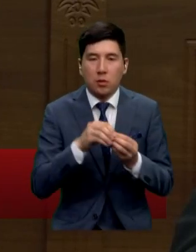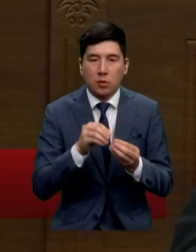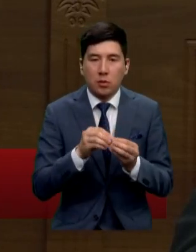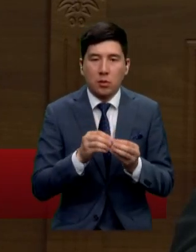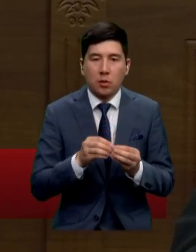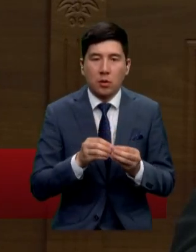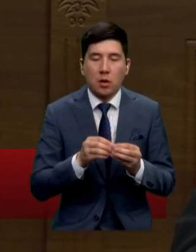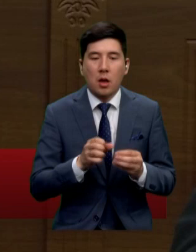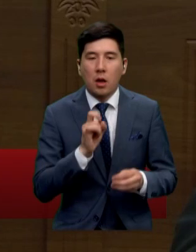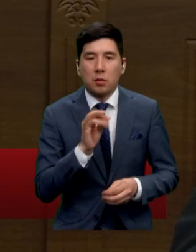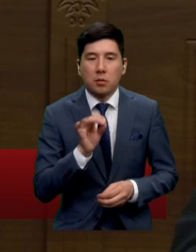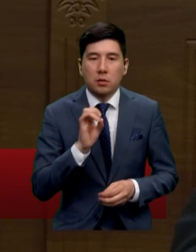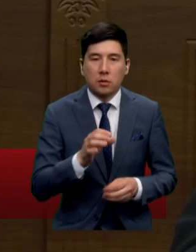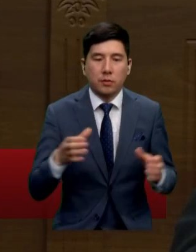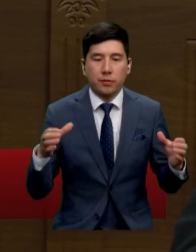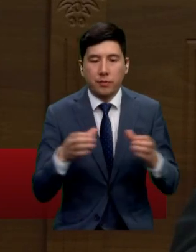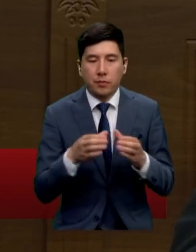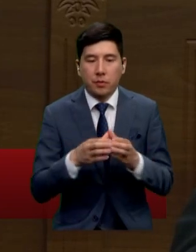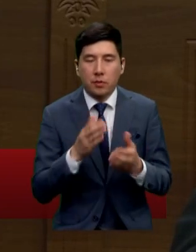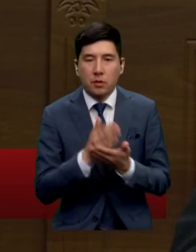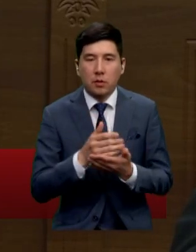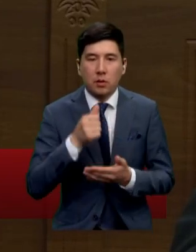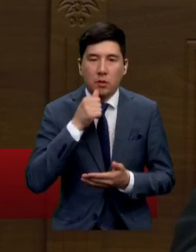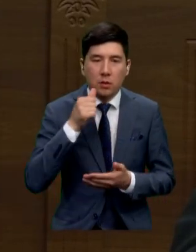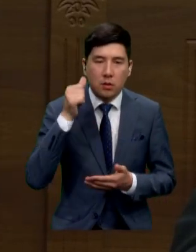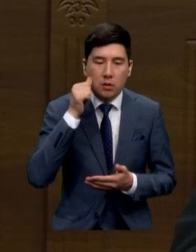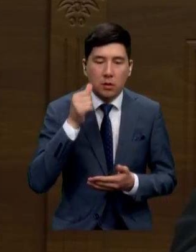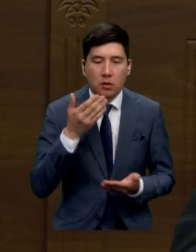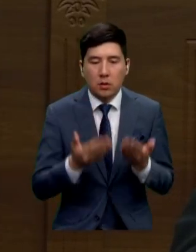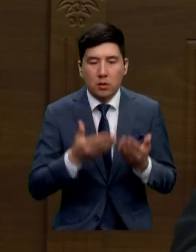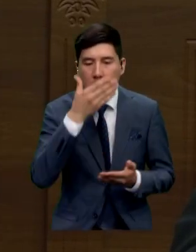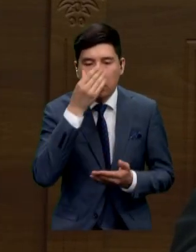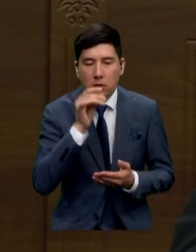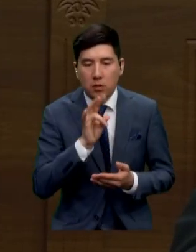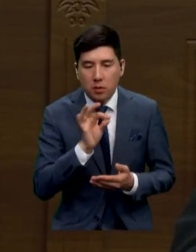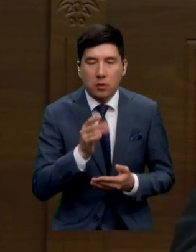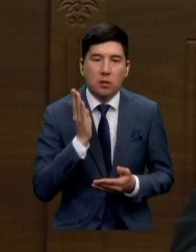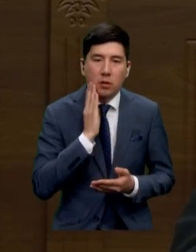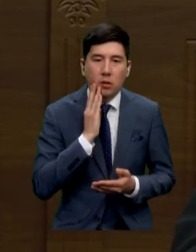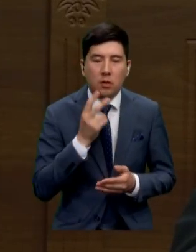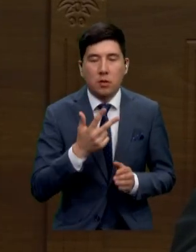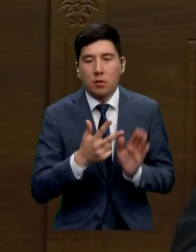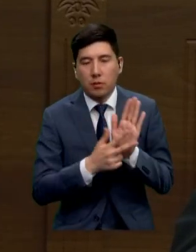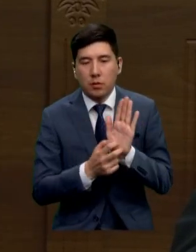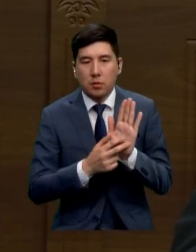органами, административными органами в целом. В прошлом году у нас, если мне память не изменяет, 856 было.